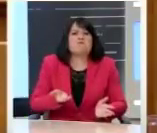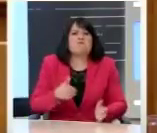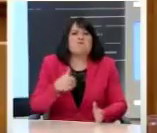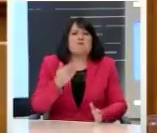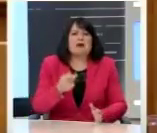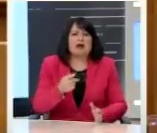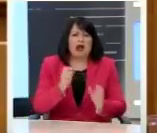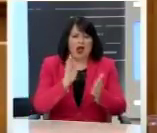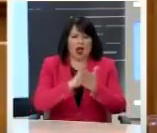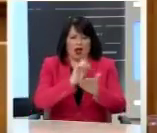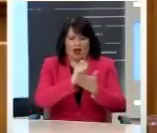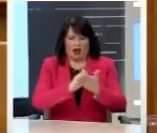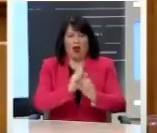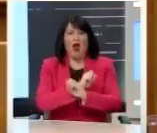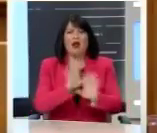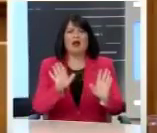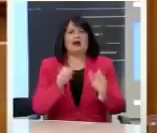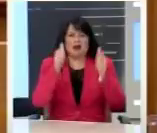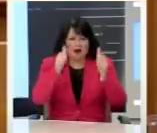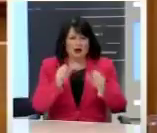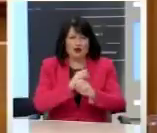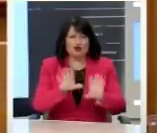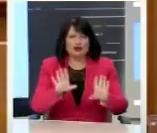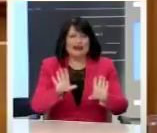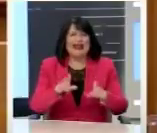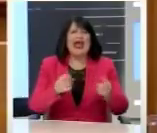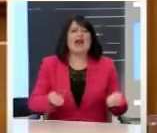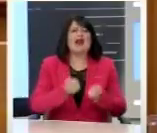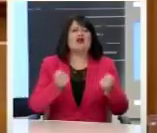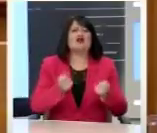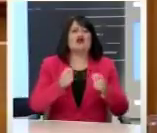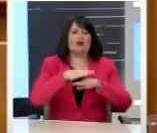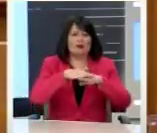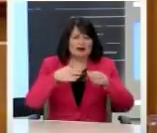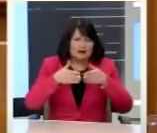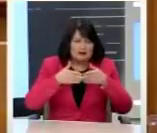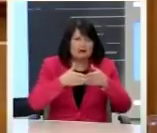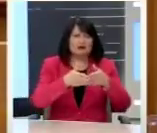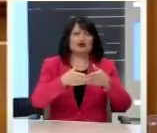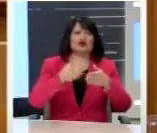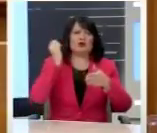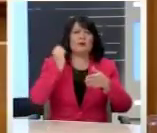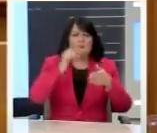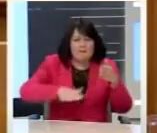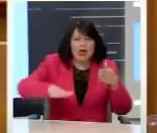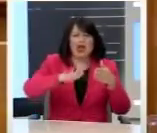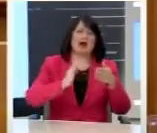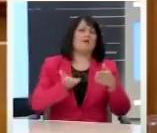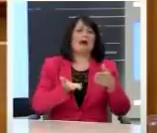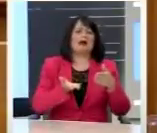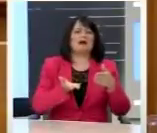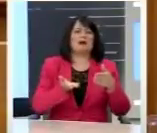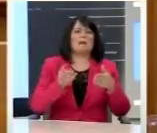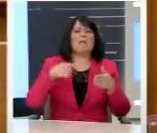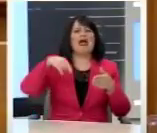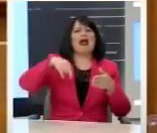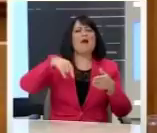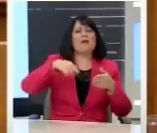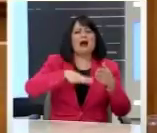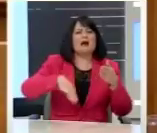ανακοίνωσή του. Και την ανακοίνωση των εργαζομένων στα ναυπηγεία, στη ζώνη του περάματος. Και την ανακοίνωση των πολιτικών υπαλλήλων.